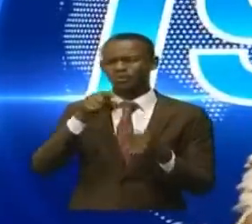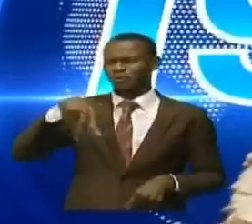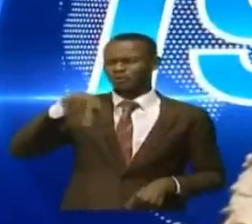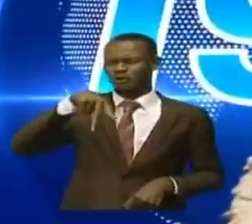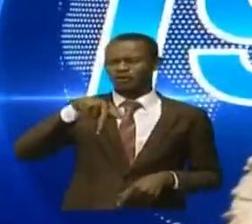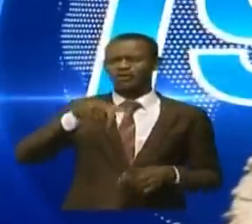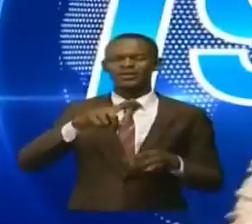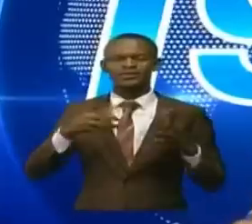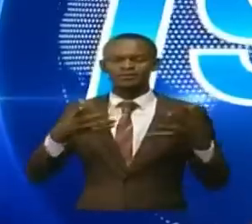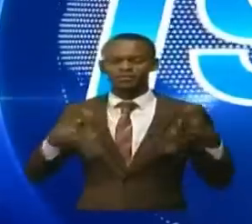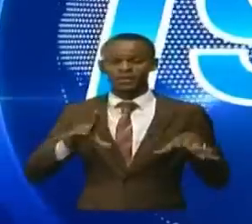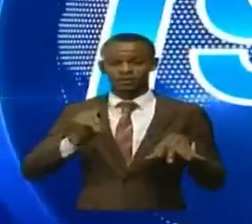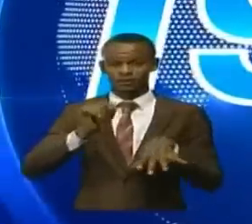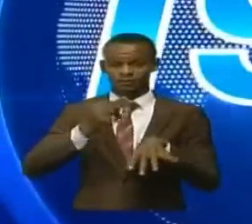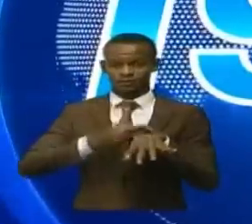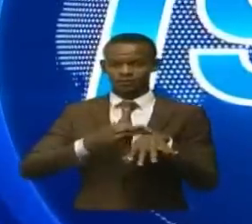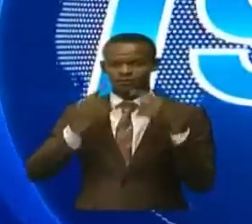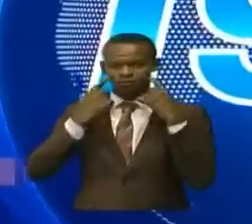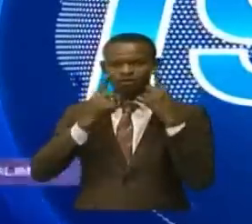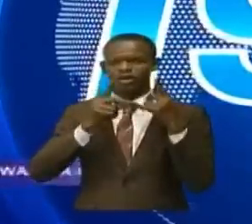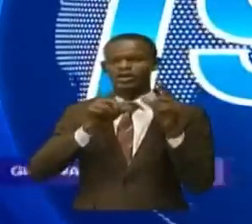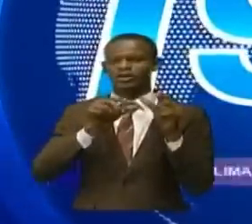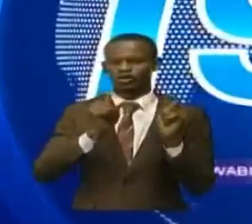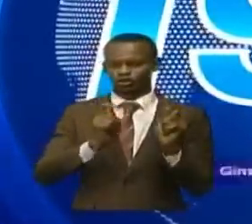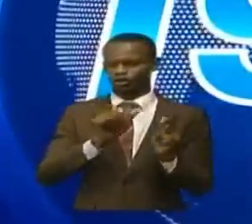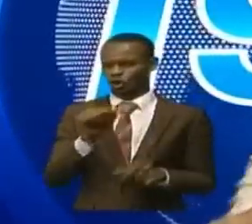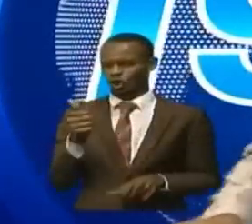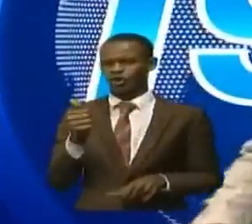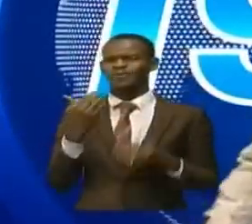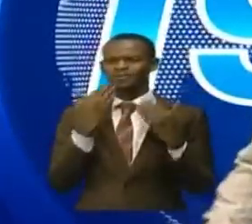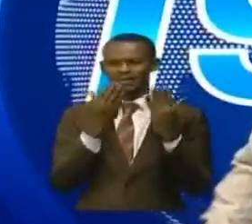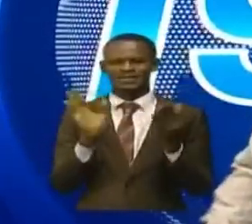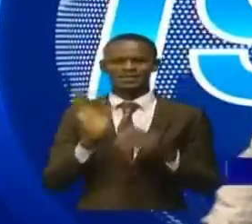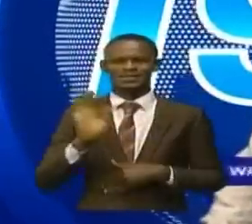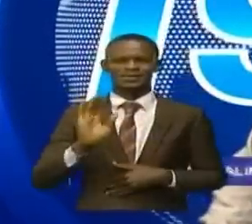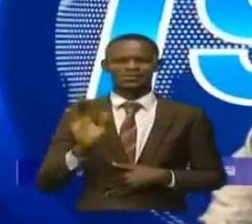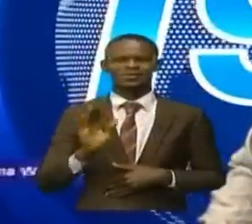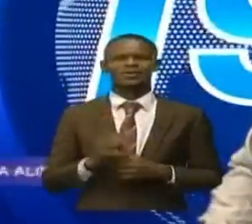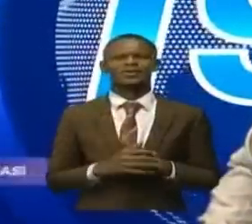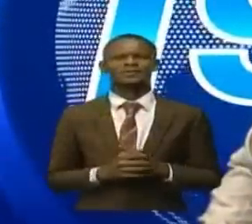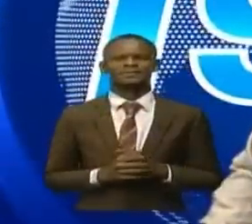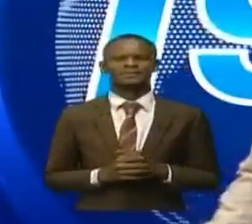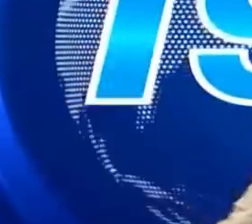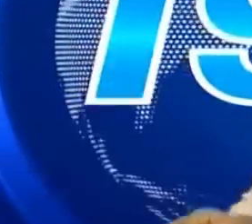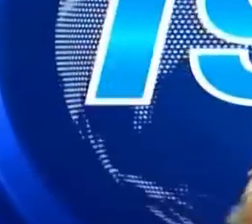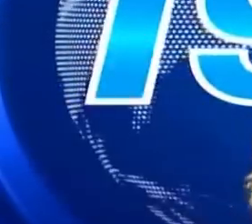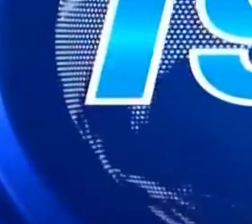À 20h, retrouvez Patrick Michel Moukoui pour la grande édition. Merci et à très bientôt.